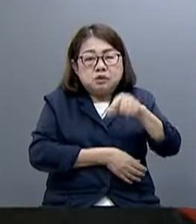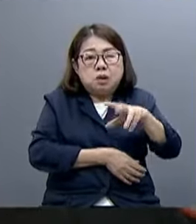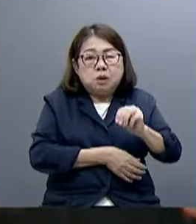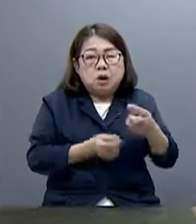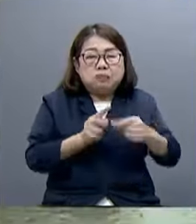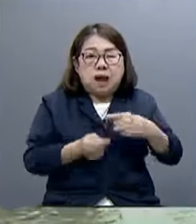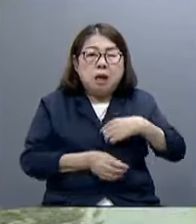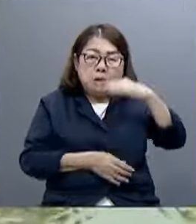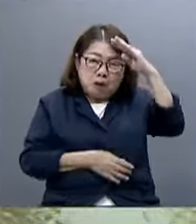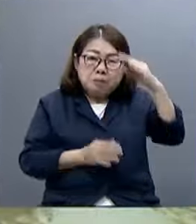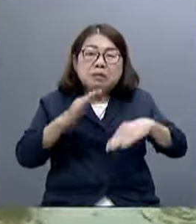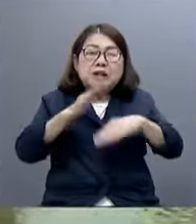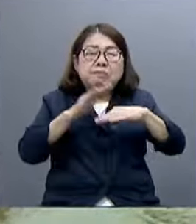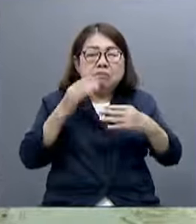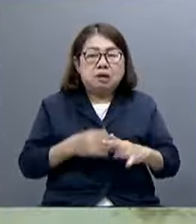ค่ะ